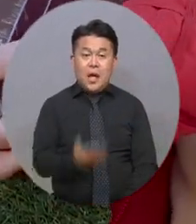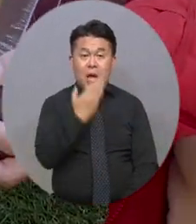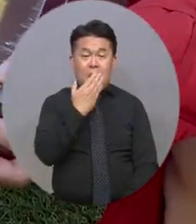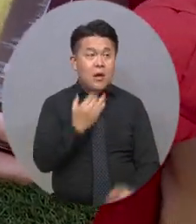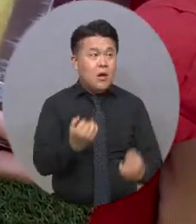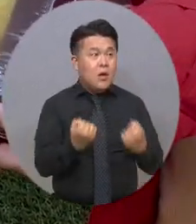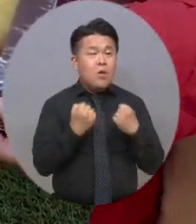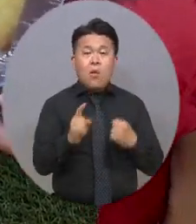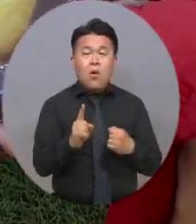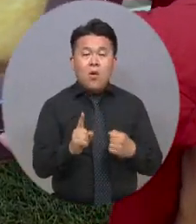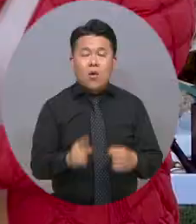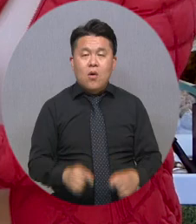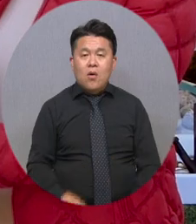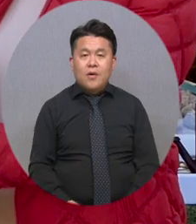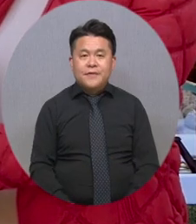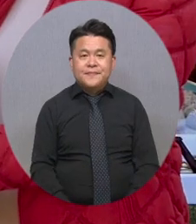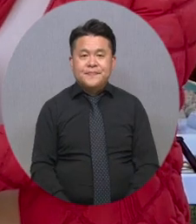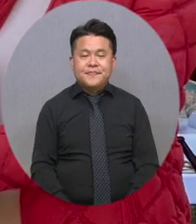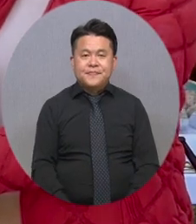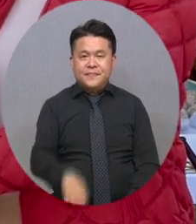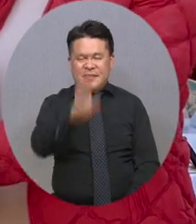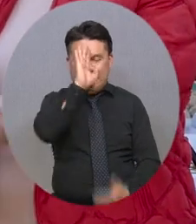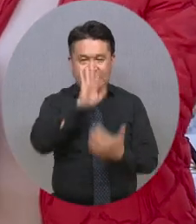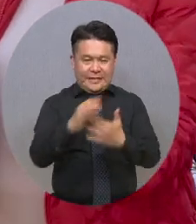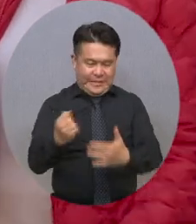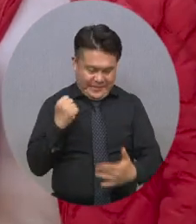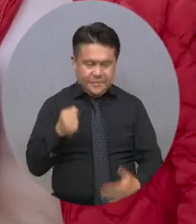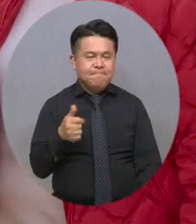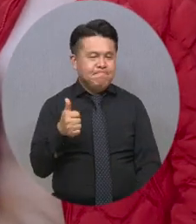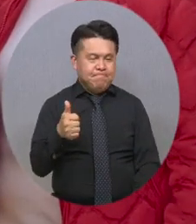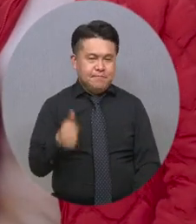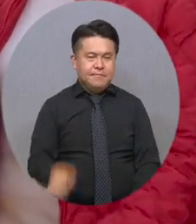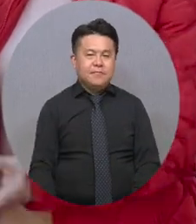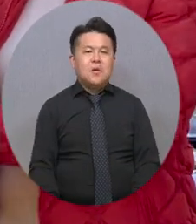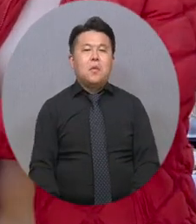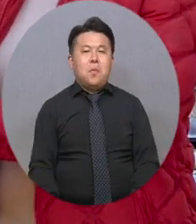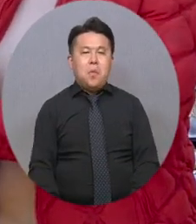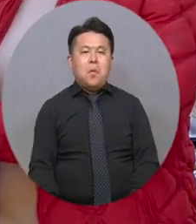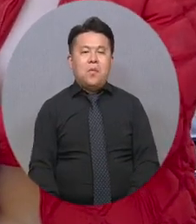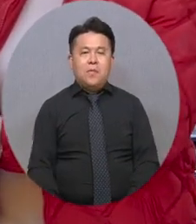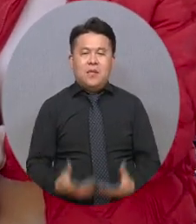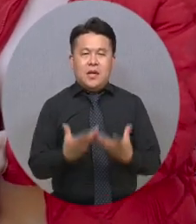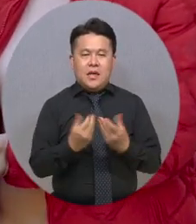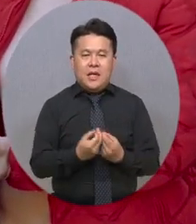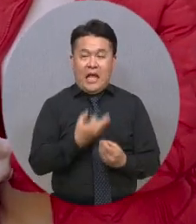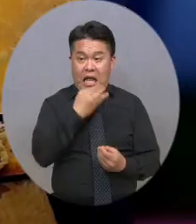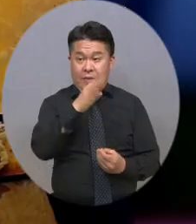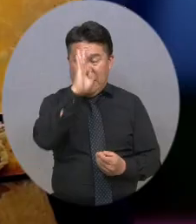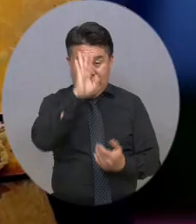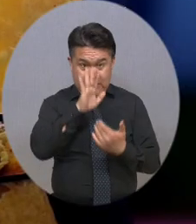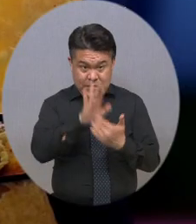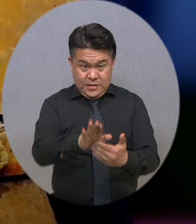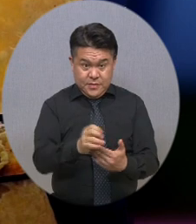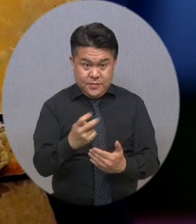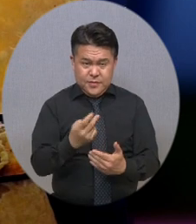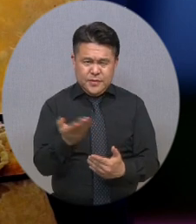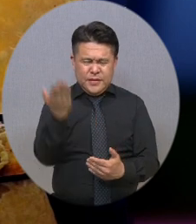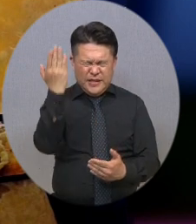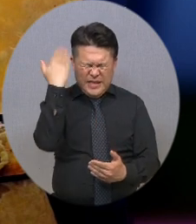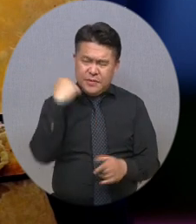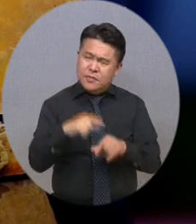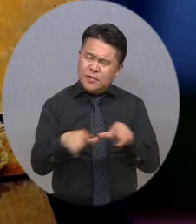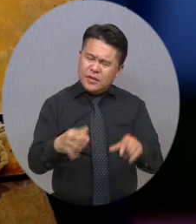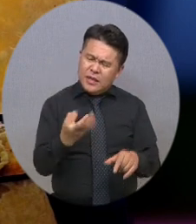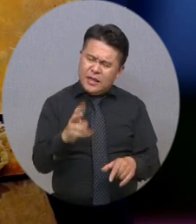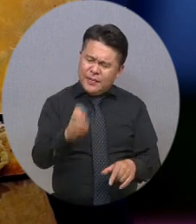어디에 좋아요, 그러면? 질병. 이제 그러니까 면역력. 면역력. 아, 네. 요즘 좋겠네. 감기라든가. 주로 옛날에는 그 암 환자들이